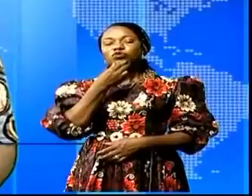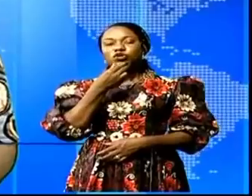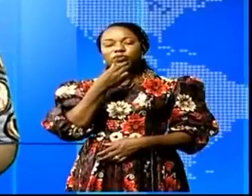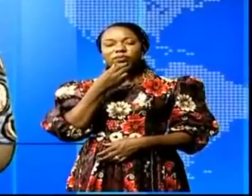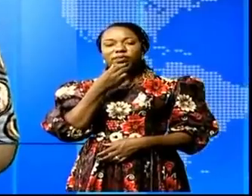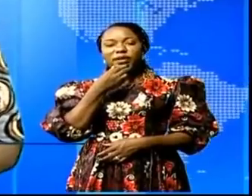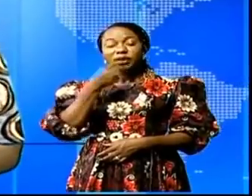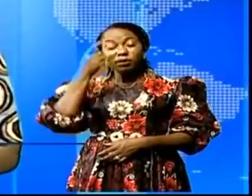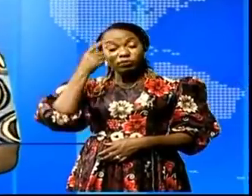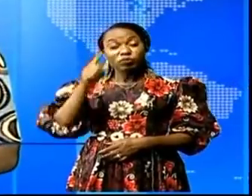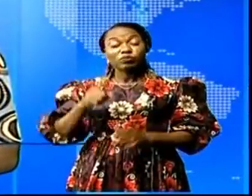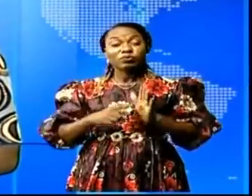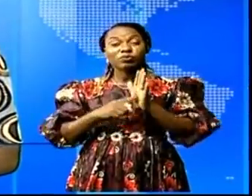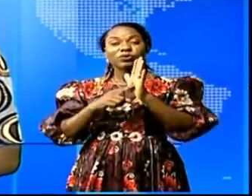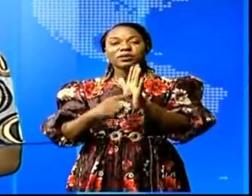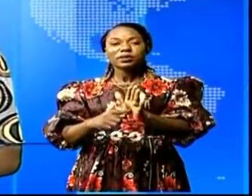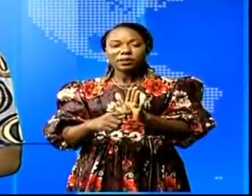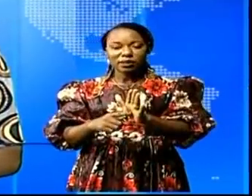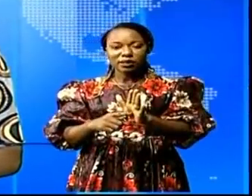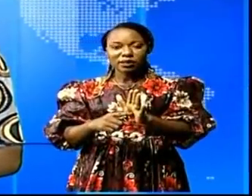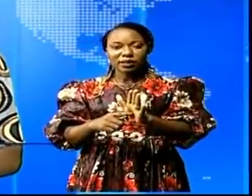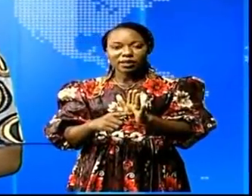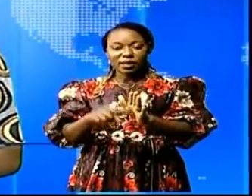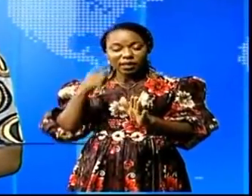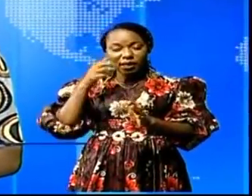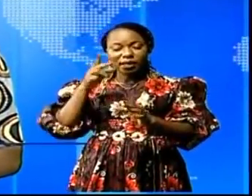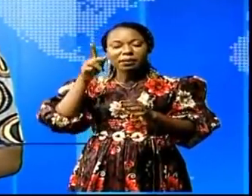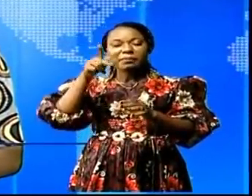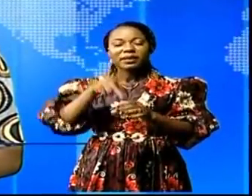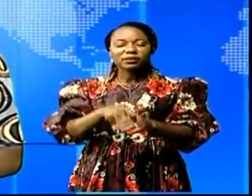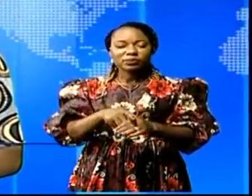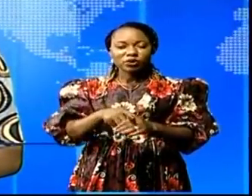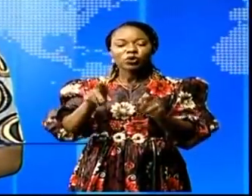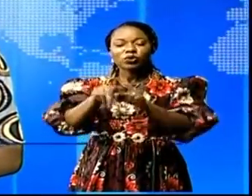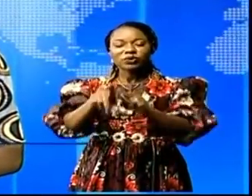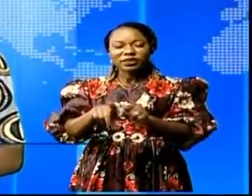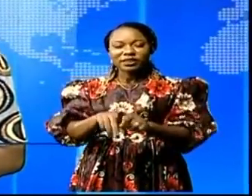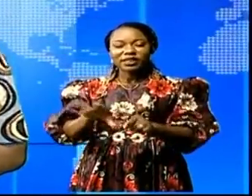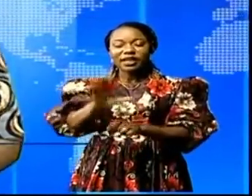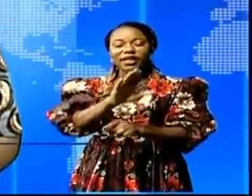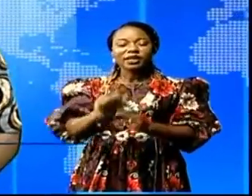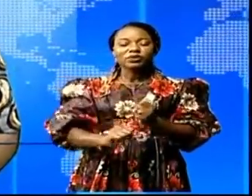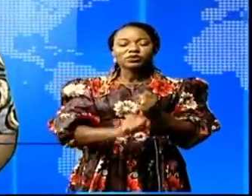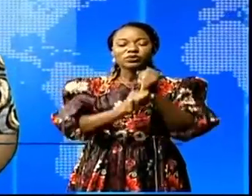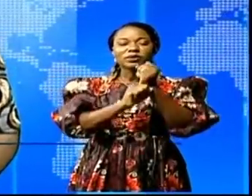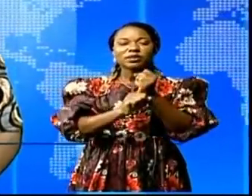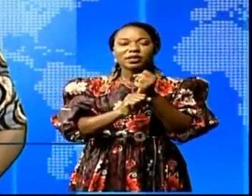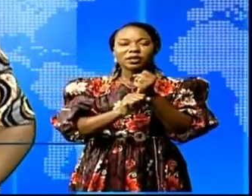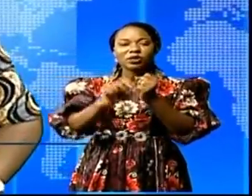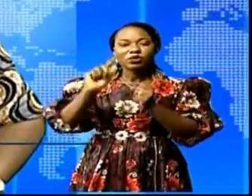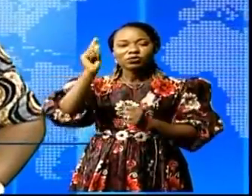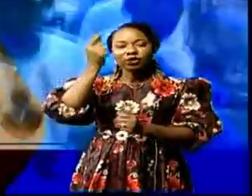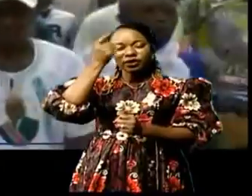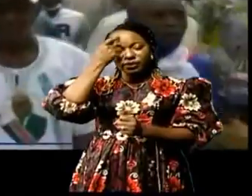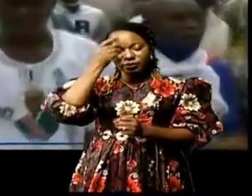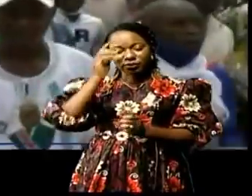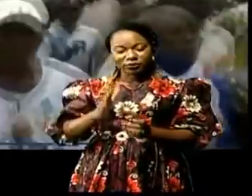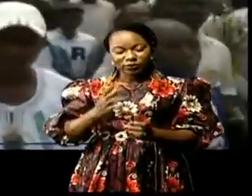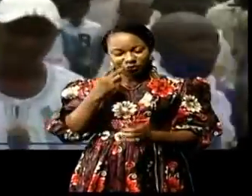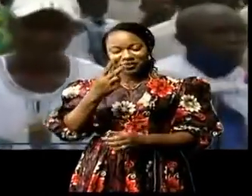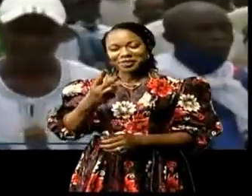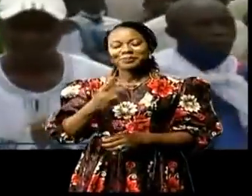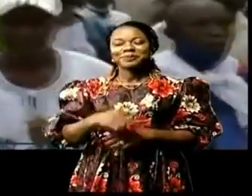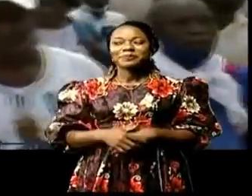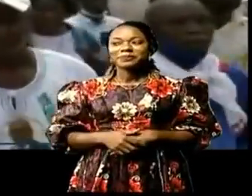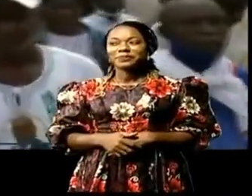pour manifester leur participation et leur soutien à l'actuel gouvernement. La